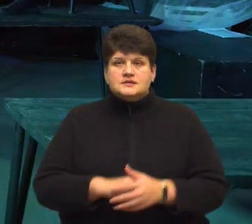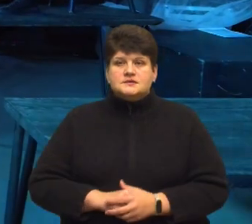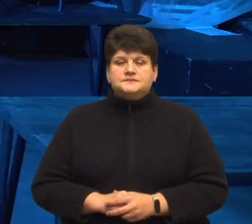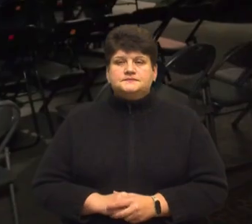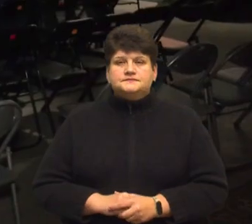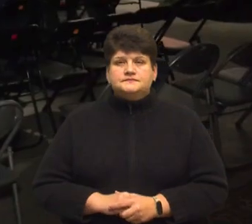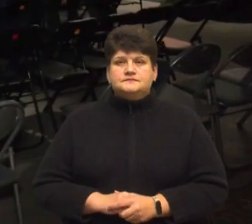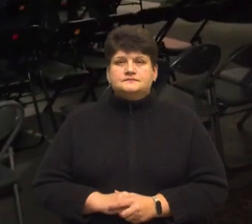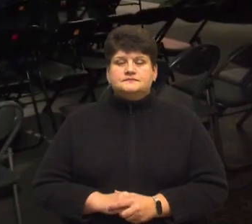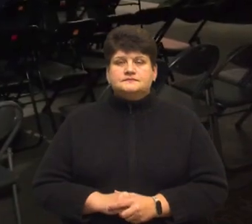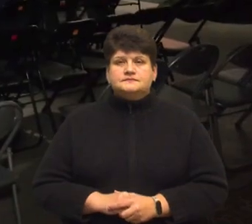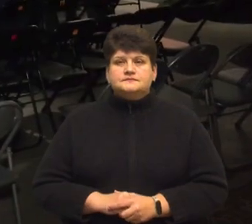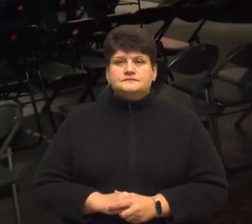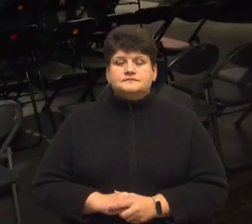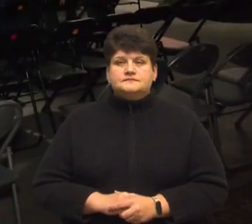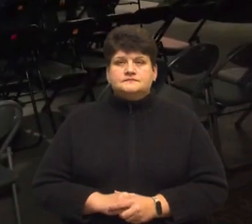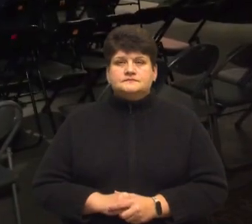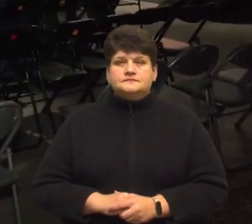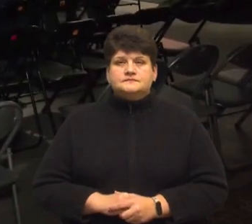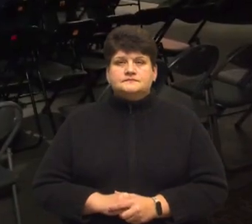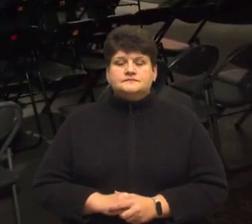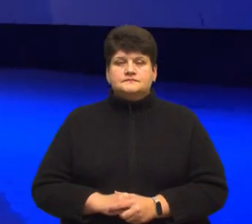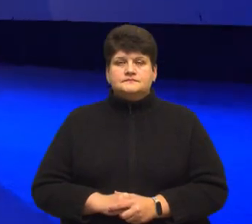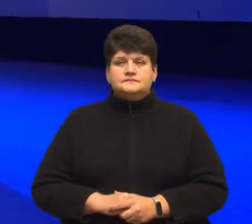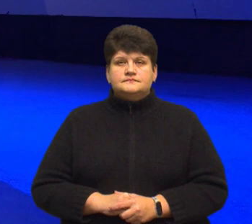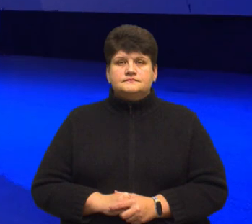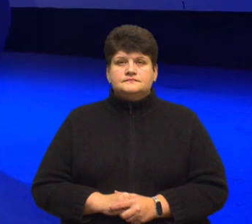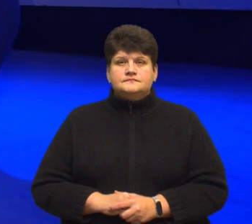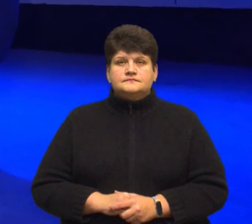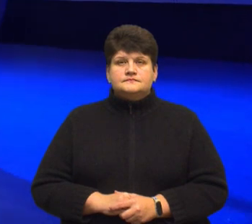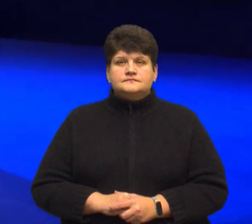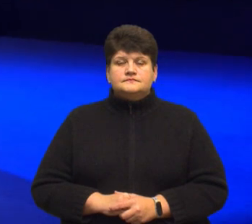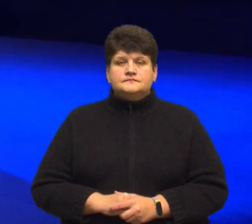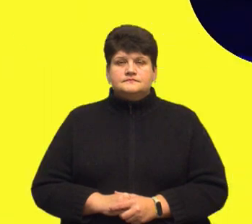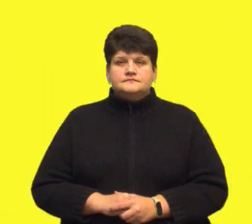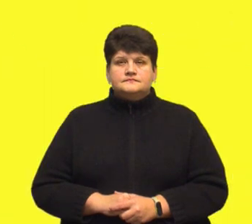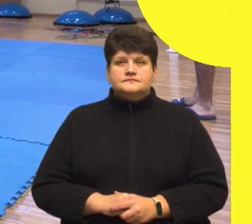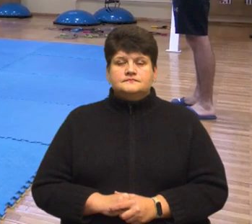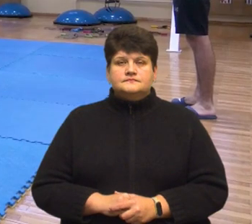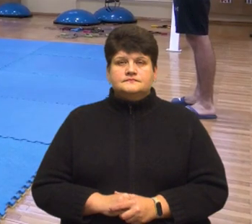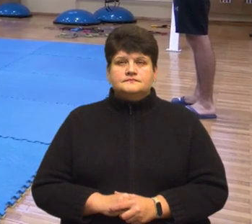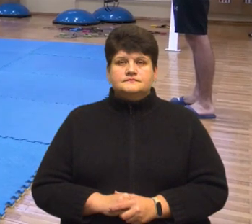рухається Максим Сказків Андрій Прокопів суспільні новини Тернопіль